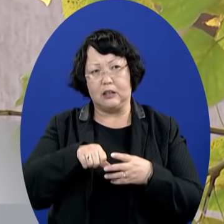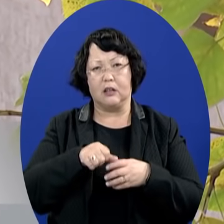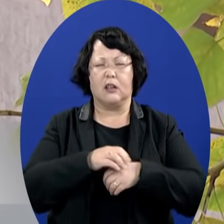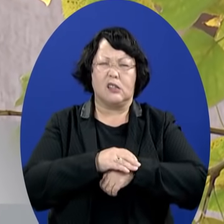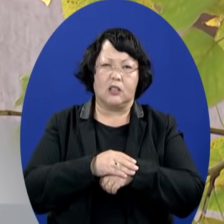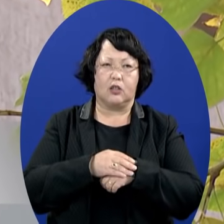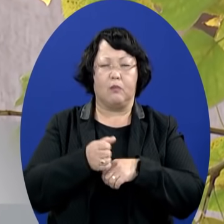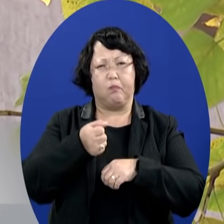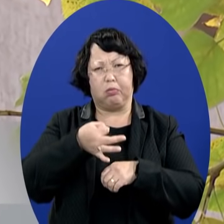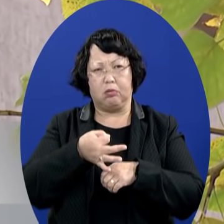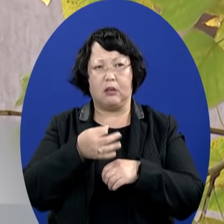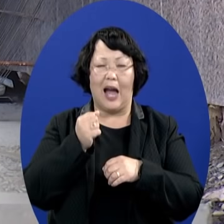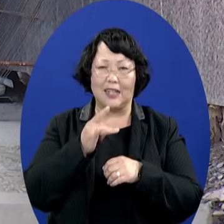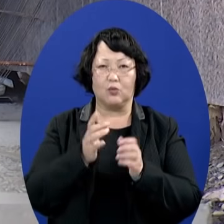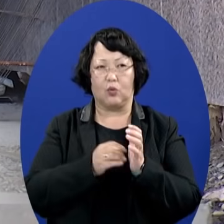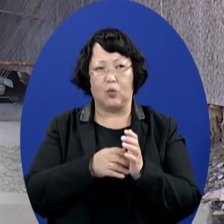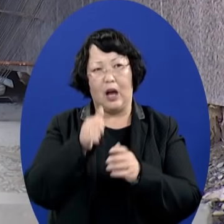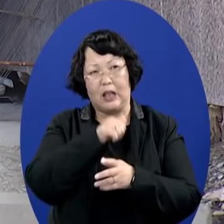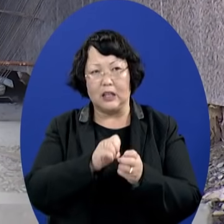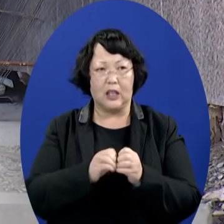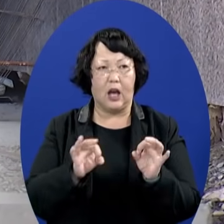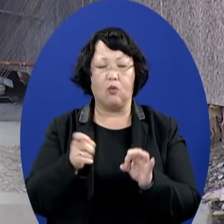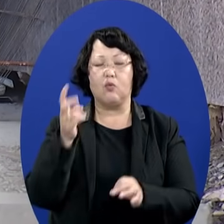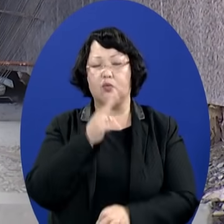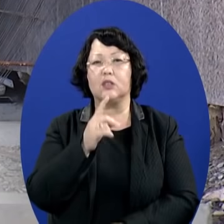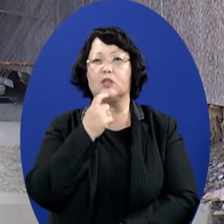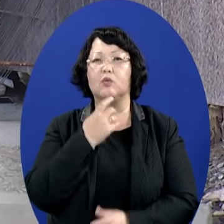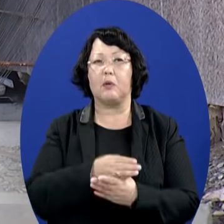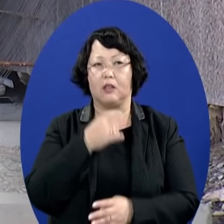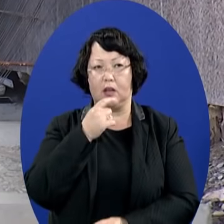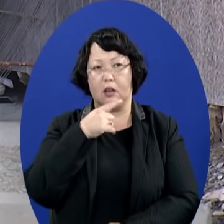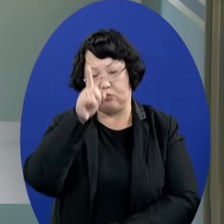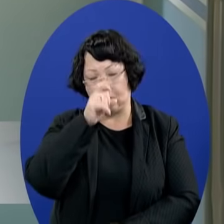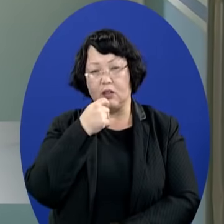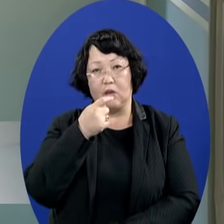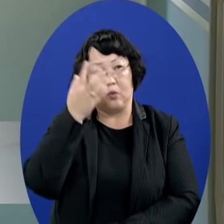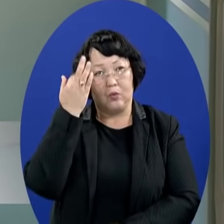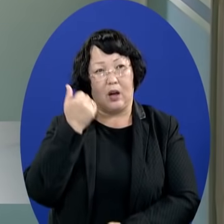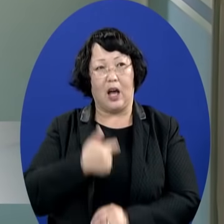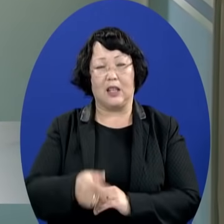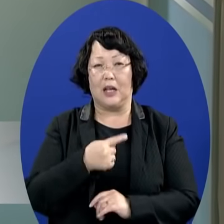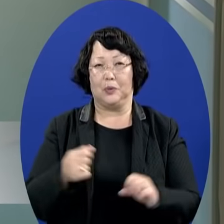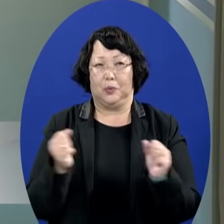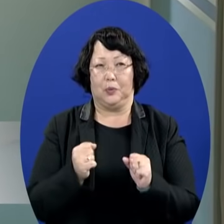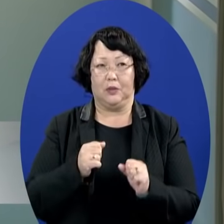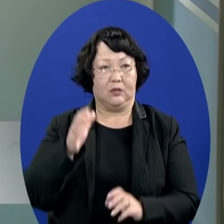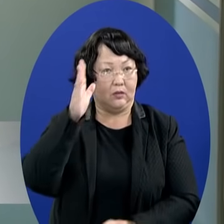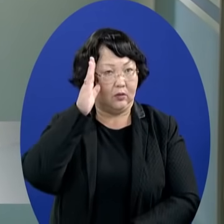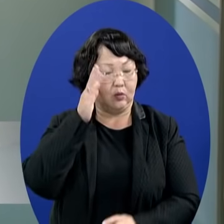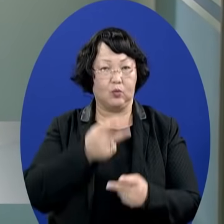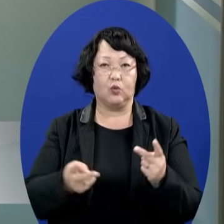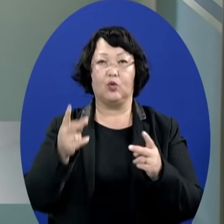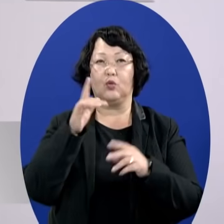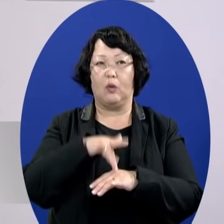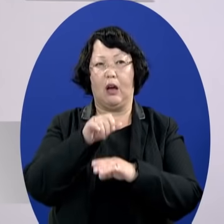дутмагшлын хагалгаанууд хийгдэхгүй хүнд байдалд байгааг эмчнэр бидэнд ярьсан. Удахгүй хүүтний үйлрэл хаяан дэрнэ. Энэ үед гэмтэл согог судлын үндэсний